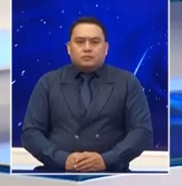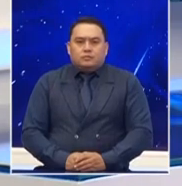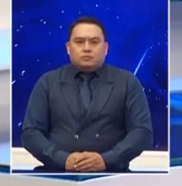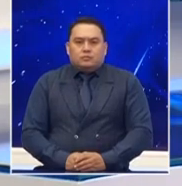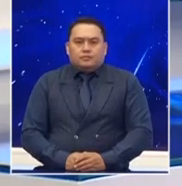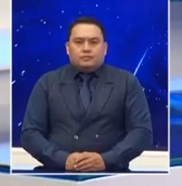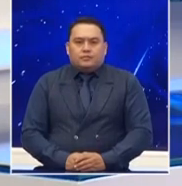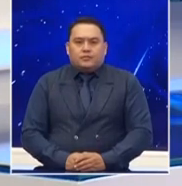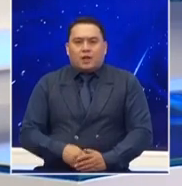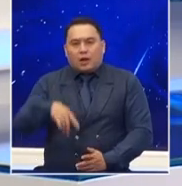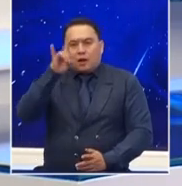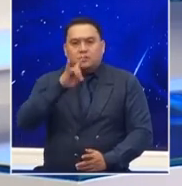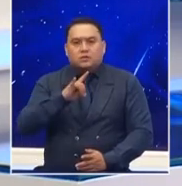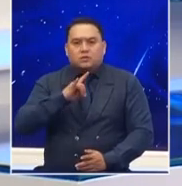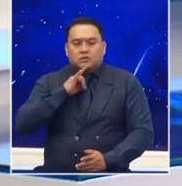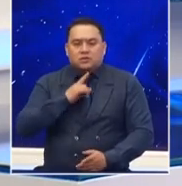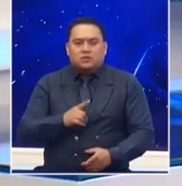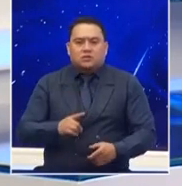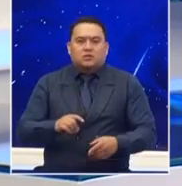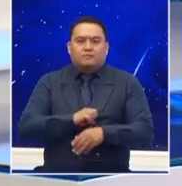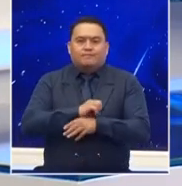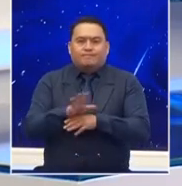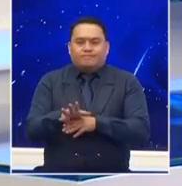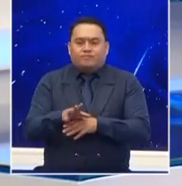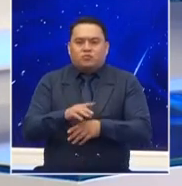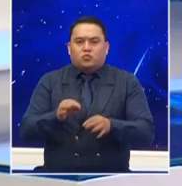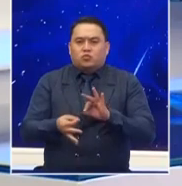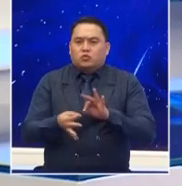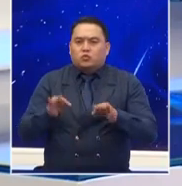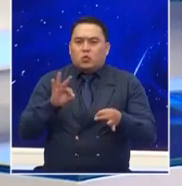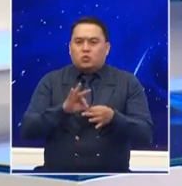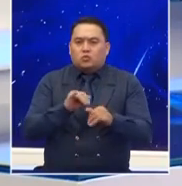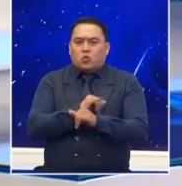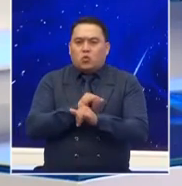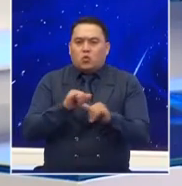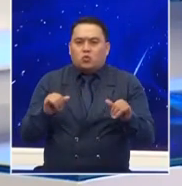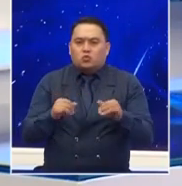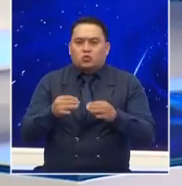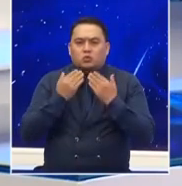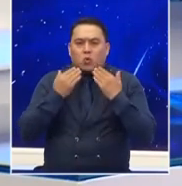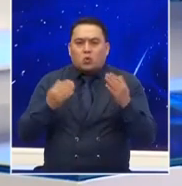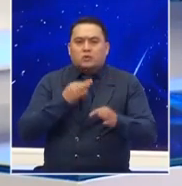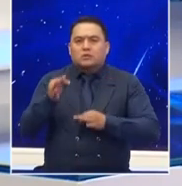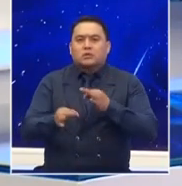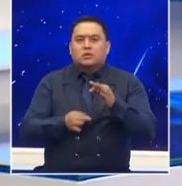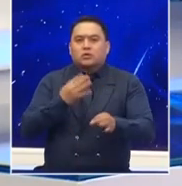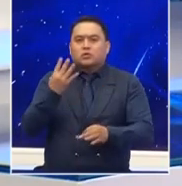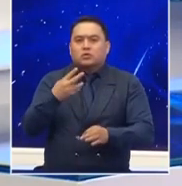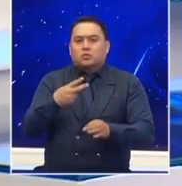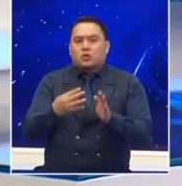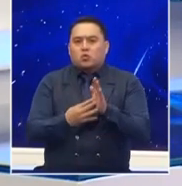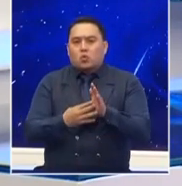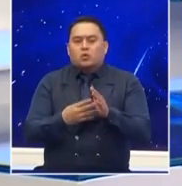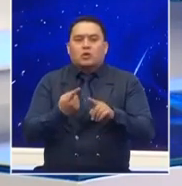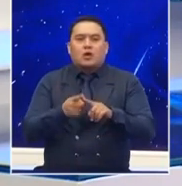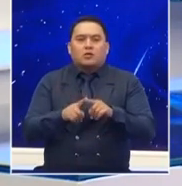Босаңсуға әлі ерте, елімізде эпид жағдай күннен күнге күрделеніп келеді. Алматы облысында соңғы тәулікте COVID-19-дың 24 жағдай